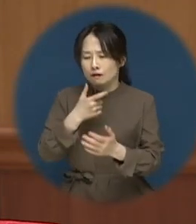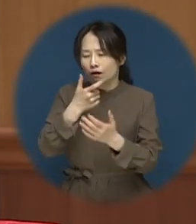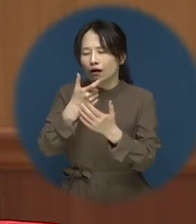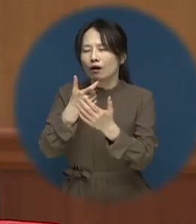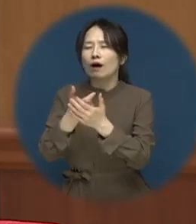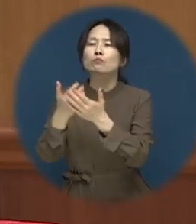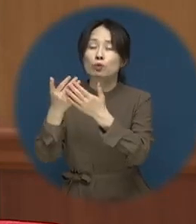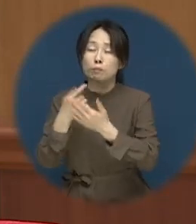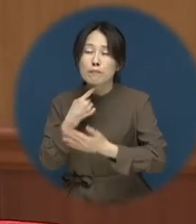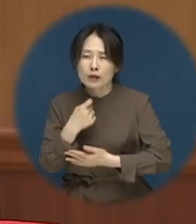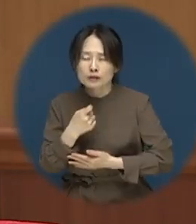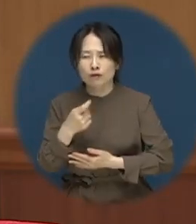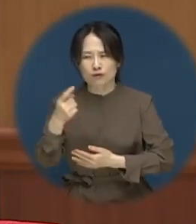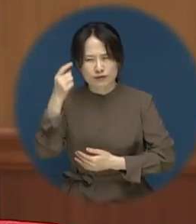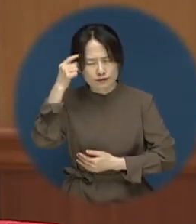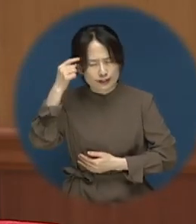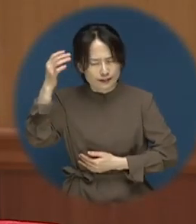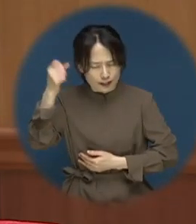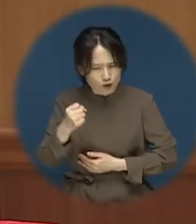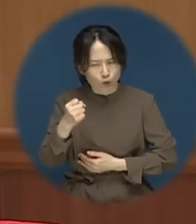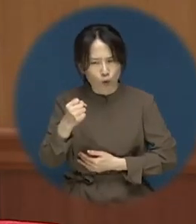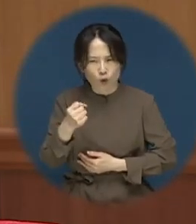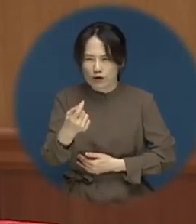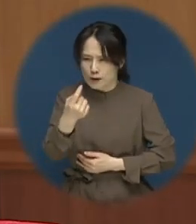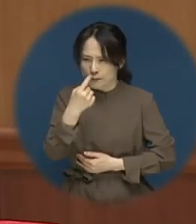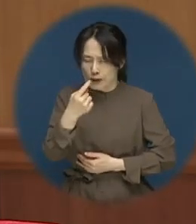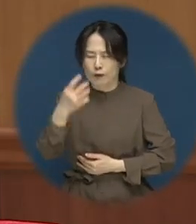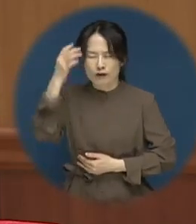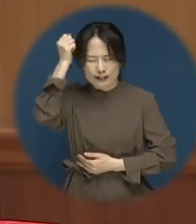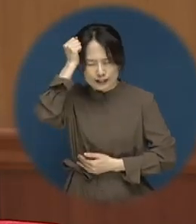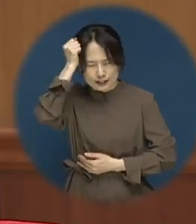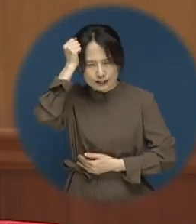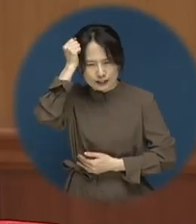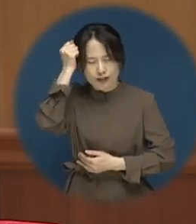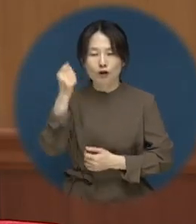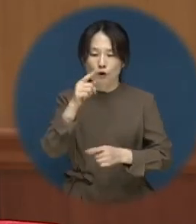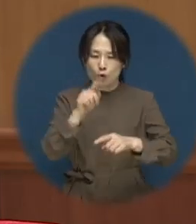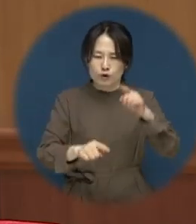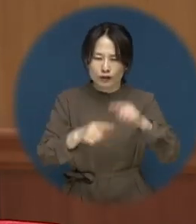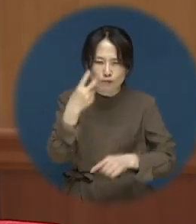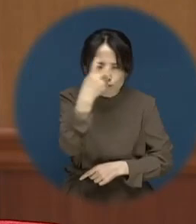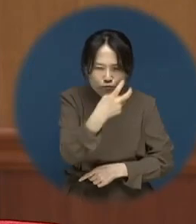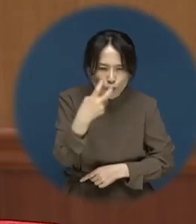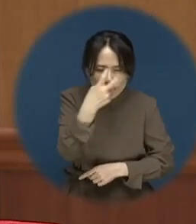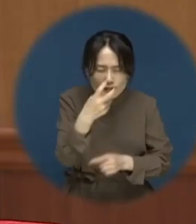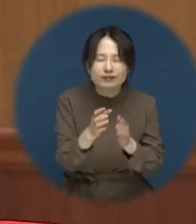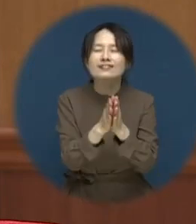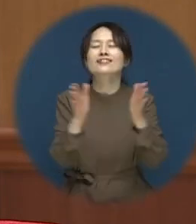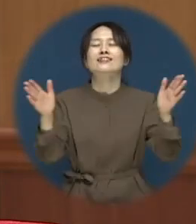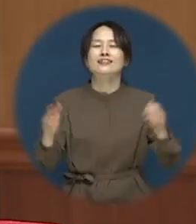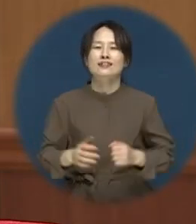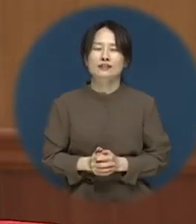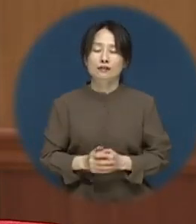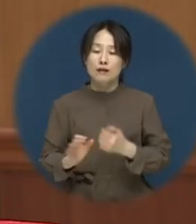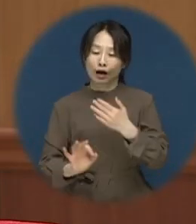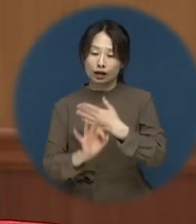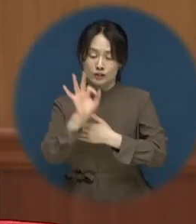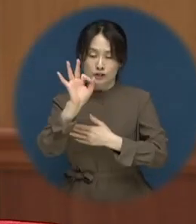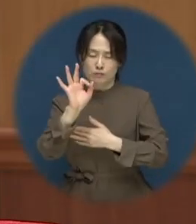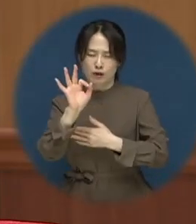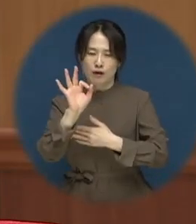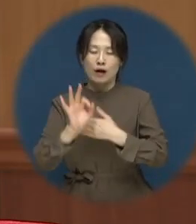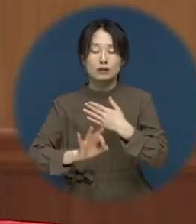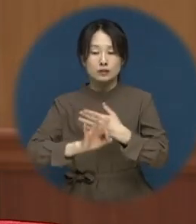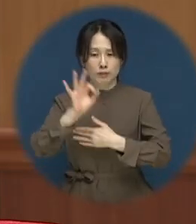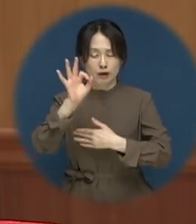그래서 그 생각을 가지고 관리를 했습니다. 그리고 아침 새벽에 물을 주러 가거든요. 낮에는 일을 잘 못해요. 길이